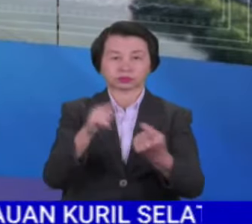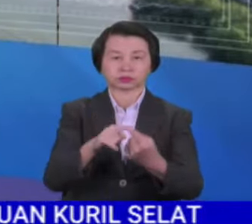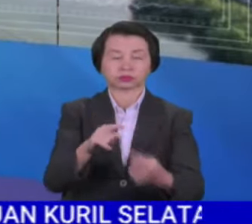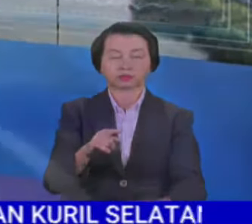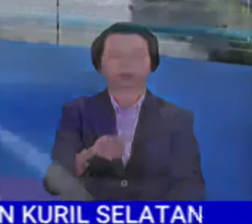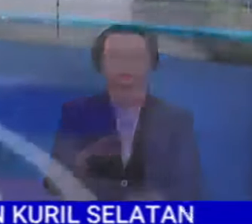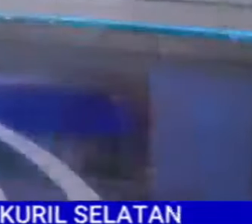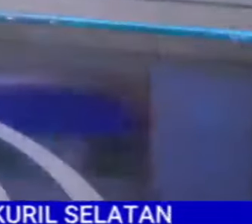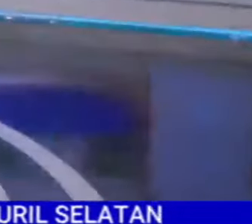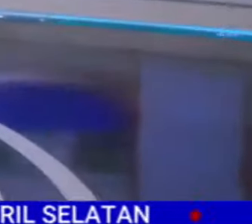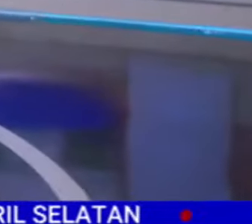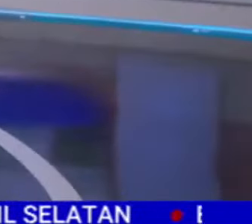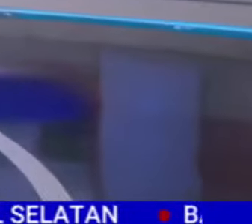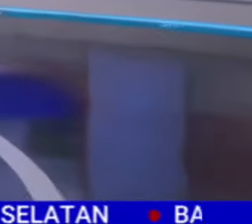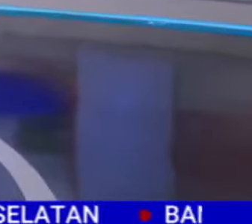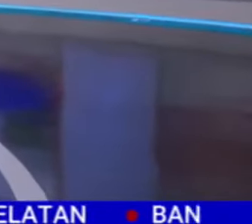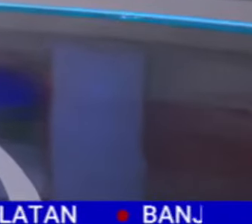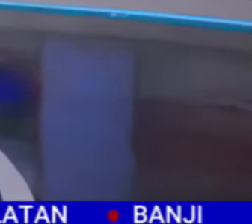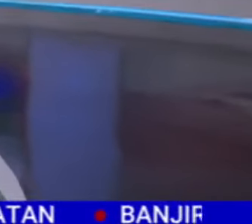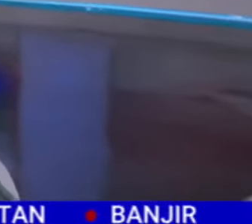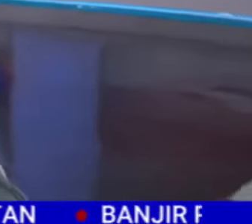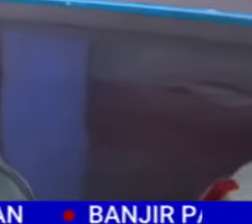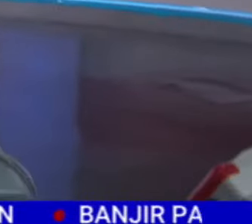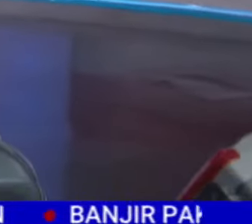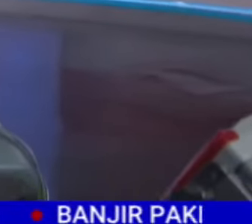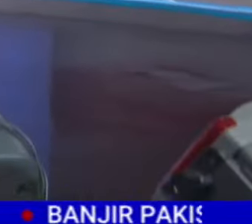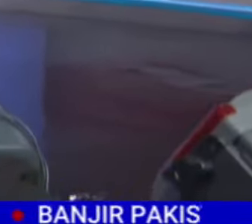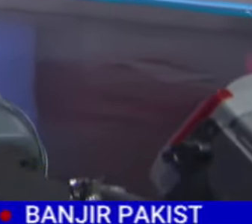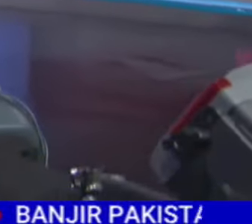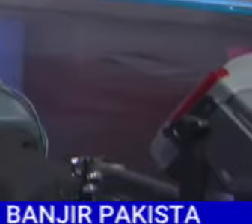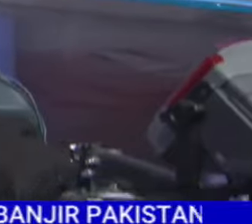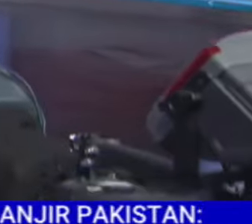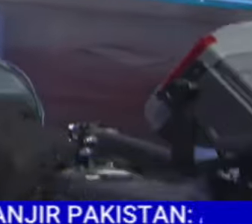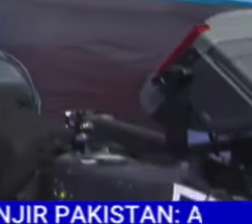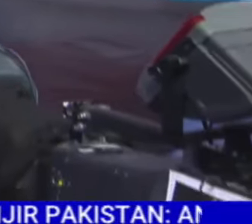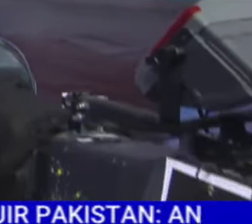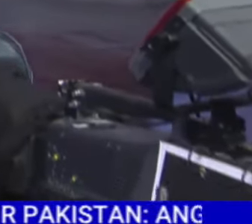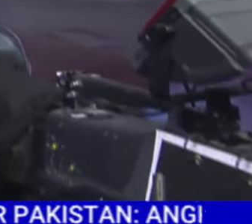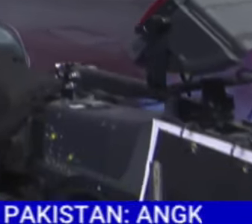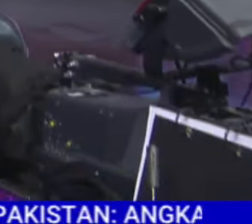sesuai untuk perkembangan wilayah yang selanjutnya teruskan Shahih Coba kasih Edwin